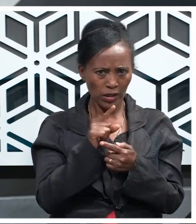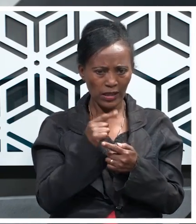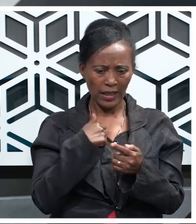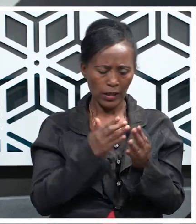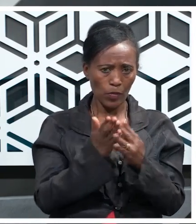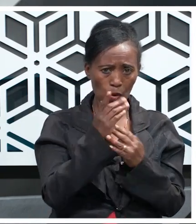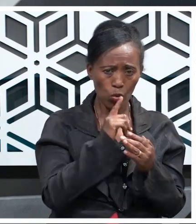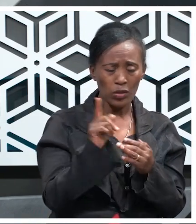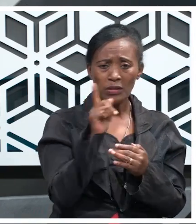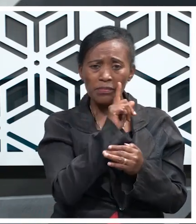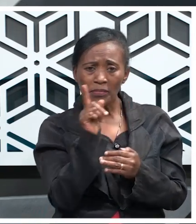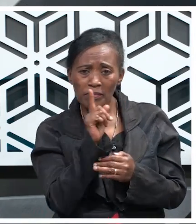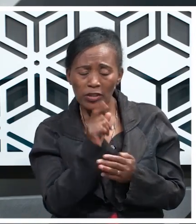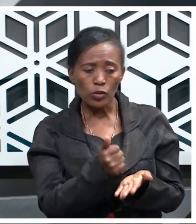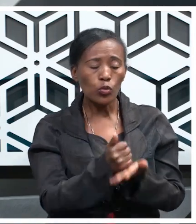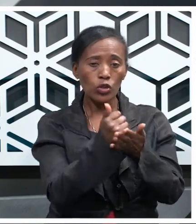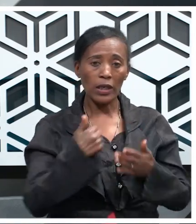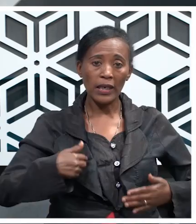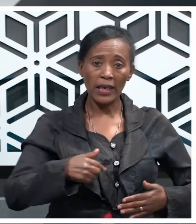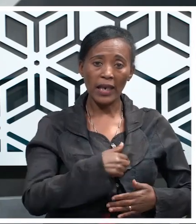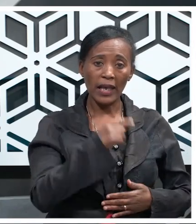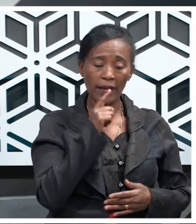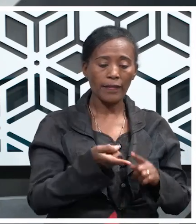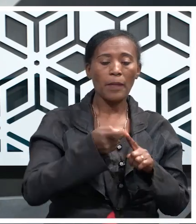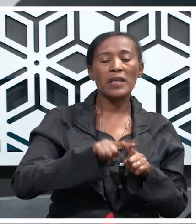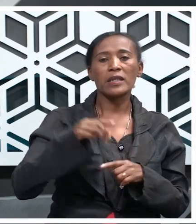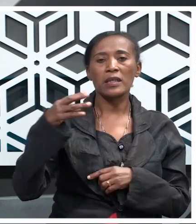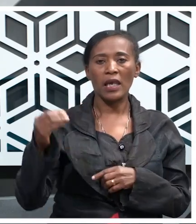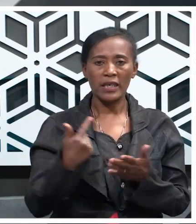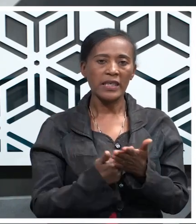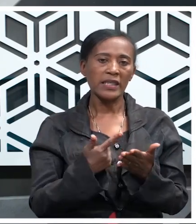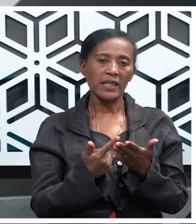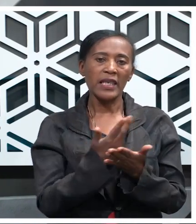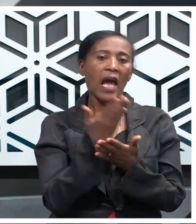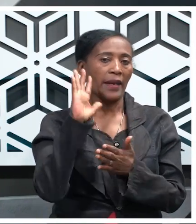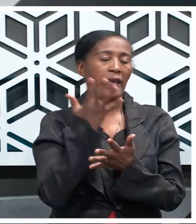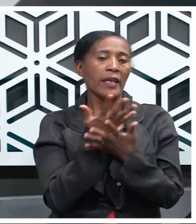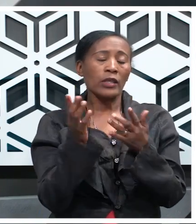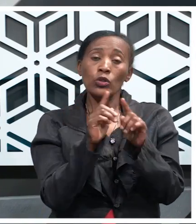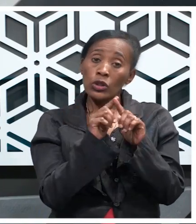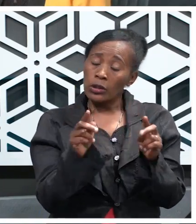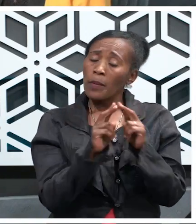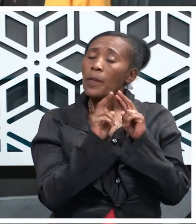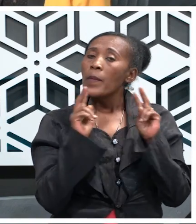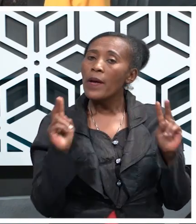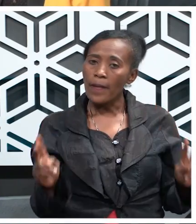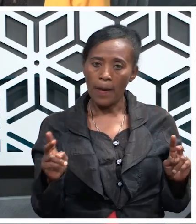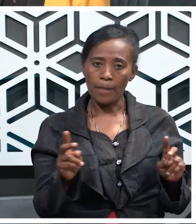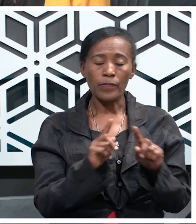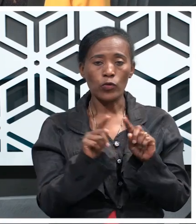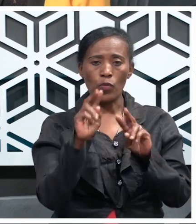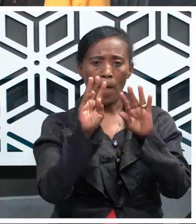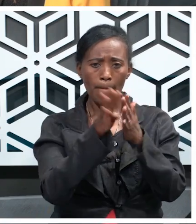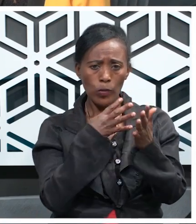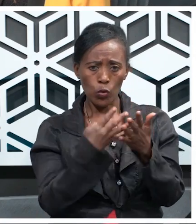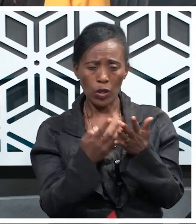ይለኛል ከኔ ጋር ኩል ሄደሽ ልጅ ለእነሱ ስፖንሰር ተደርገው ለእኛ አንተን ተብለናል ተመልሰናልና እንደዚህ አይነት ነገሮች ነበሩ። ግን በጣም እልህ